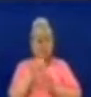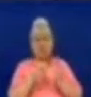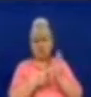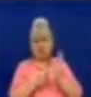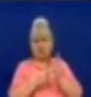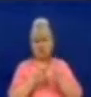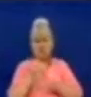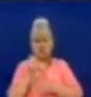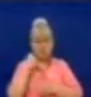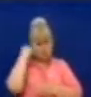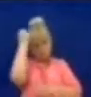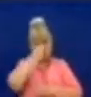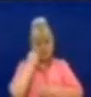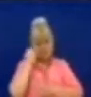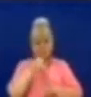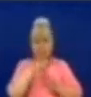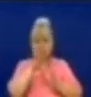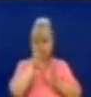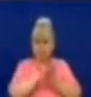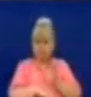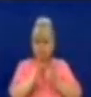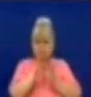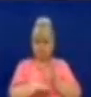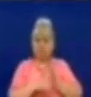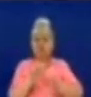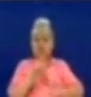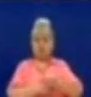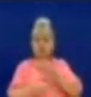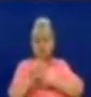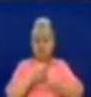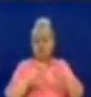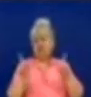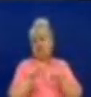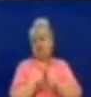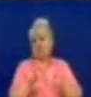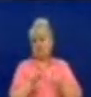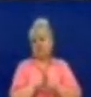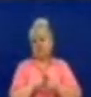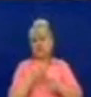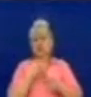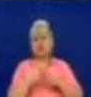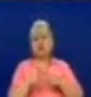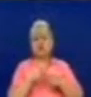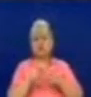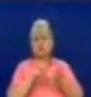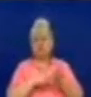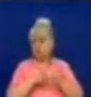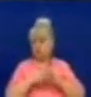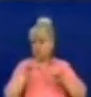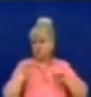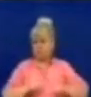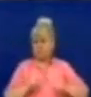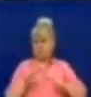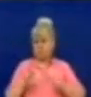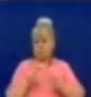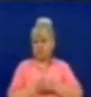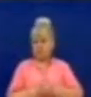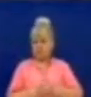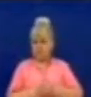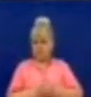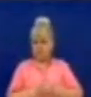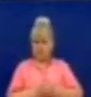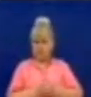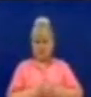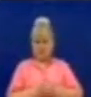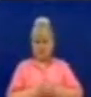e ka marrë te poshtzën ekonomike dhe si të tillë për shkak të politikave të qeverisë do ta dërgoj vendin